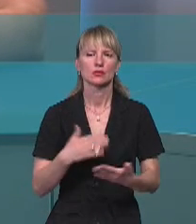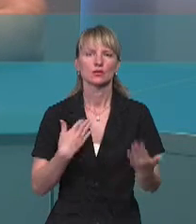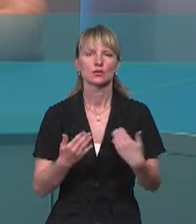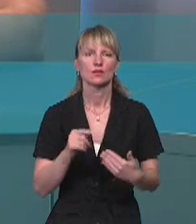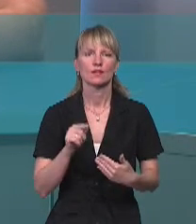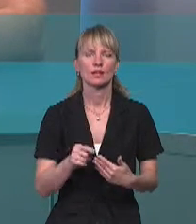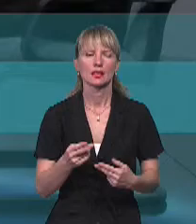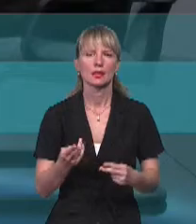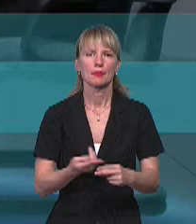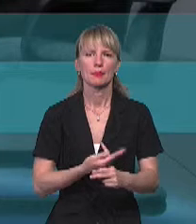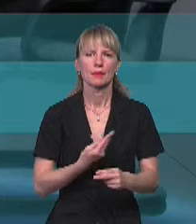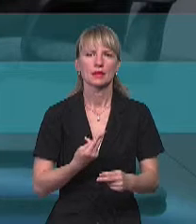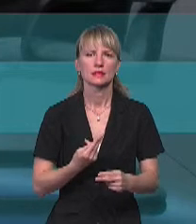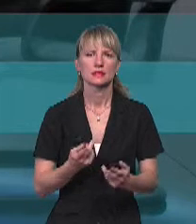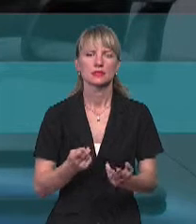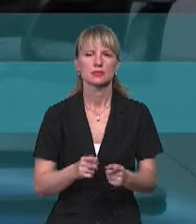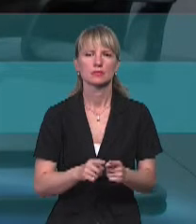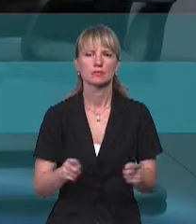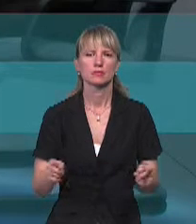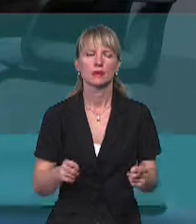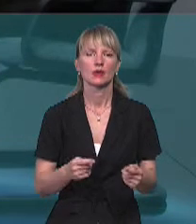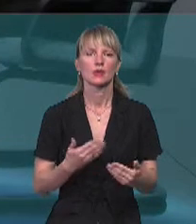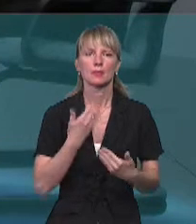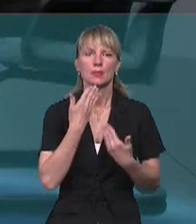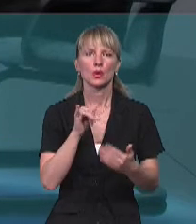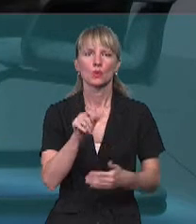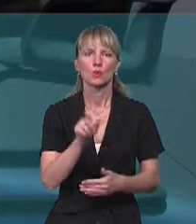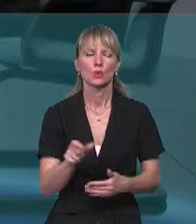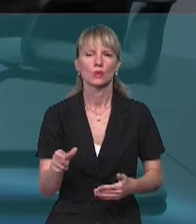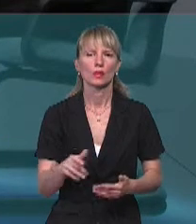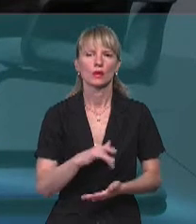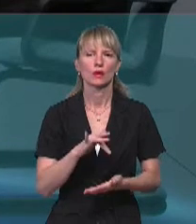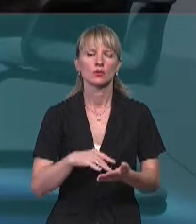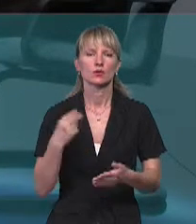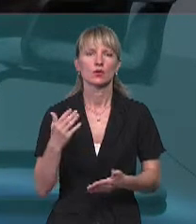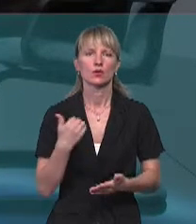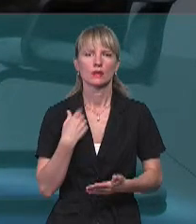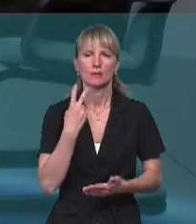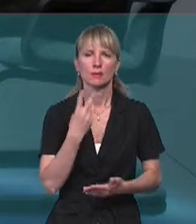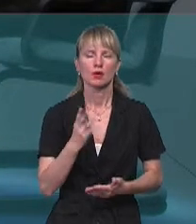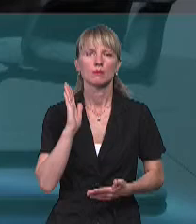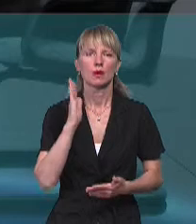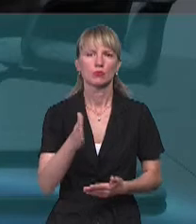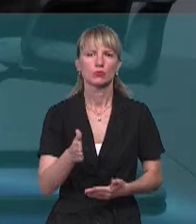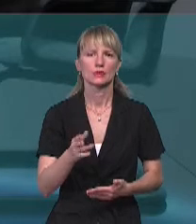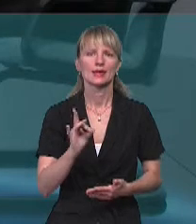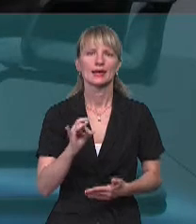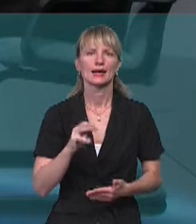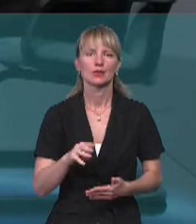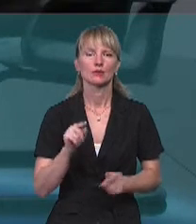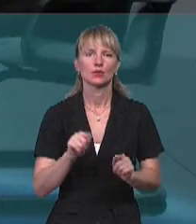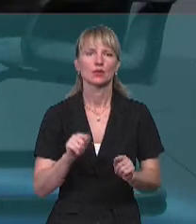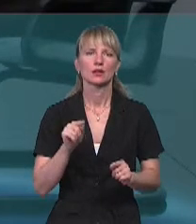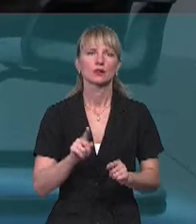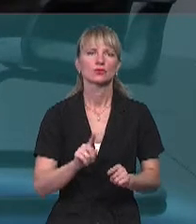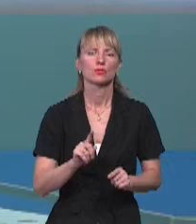них безперечно варто питати в людей, який саме вигляд міста вони хотіли бачити у майбутньому. Крім того, це те, в